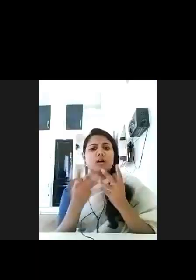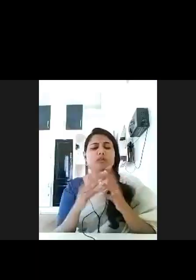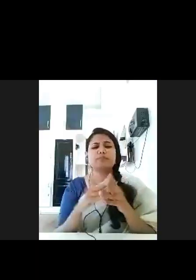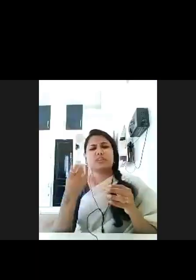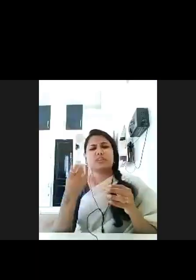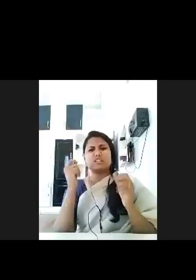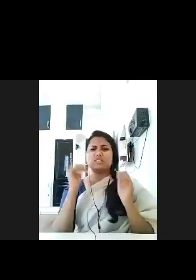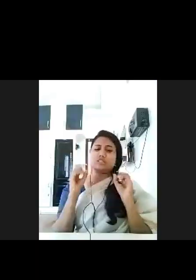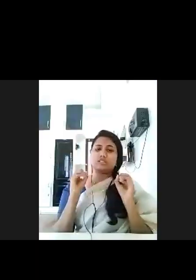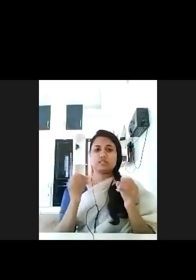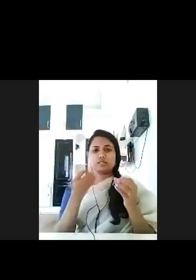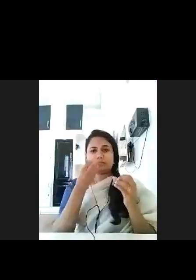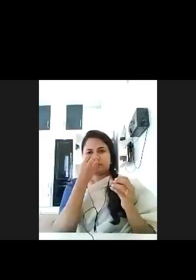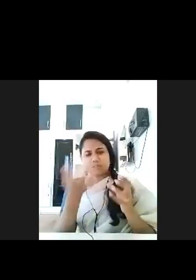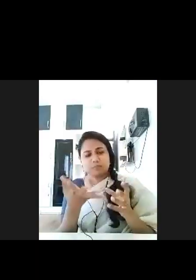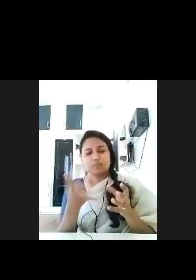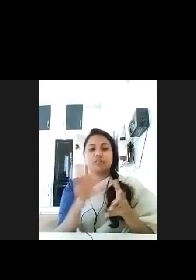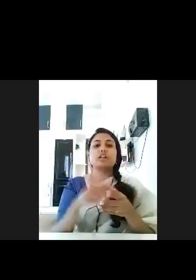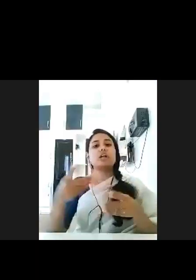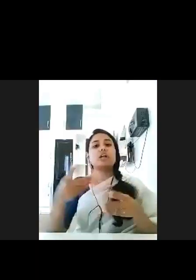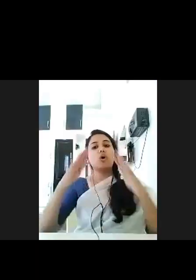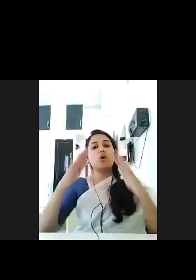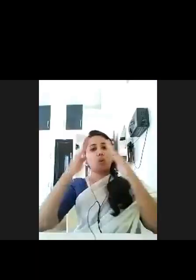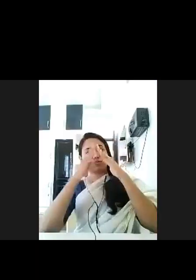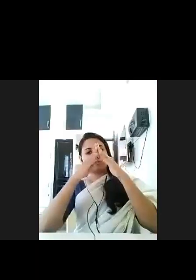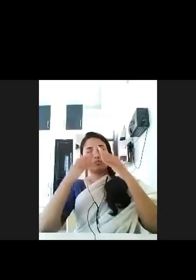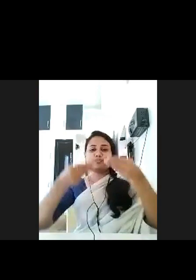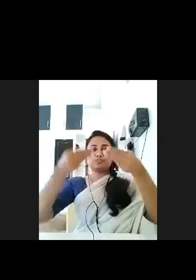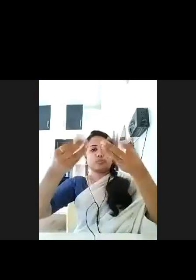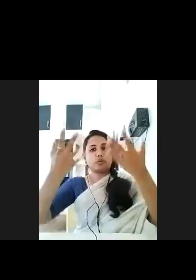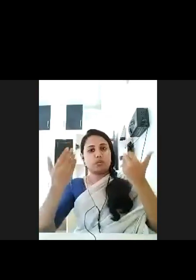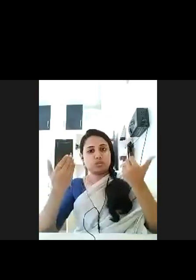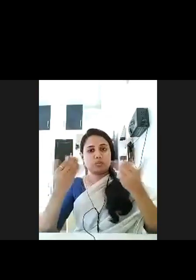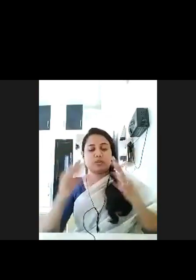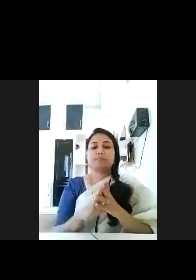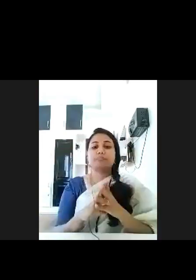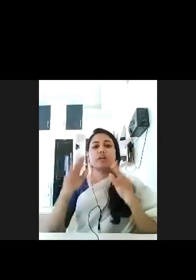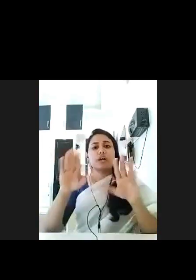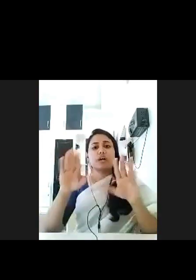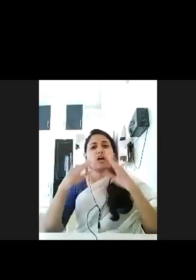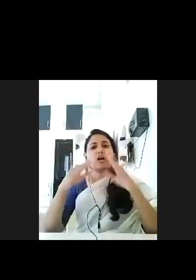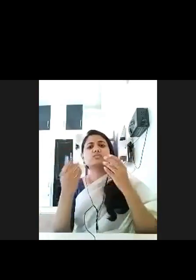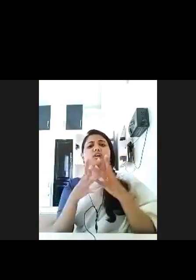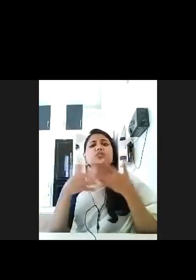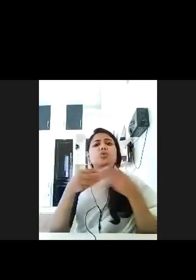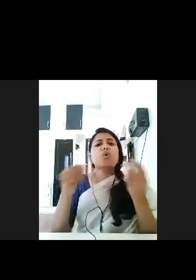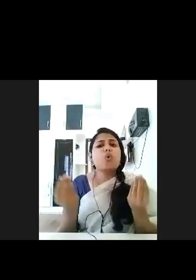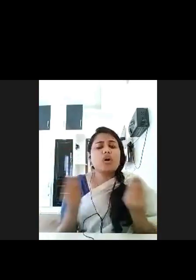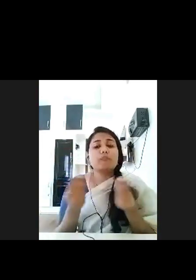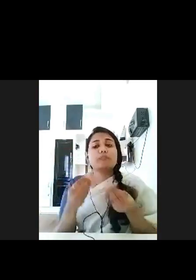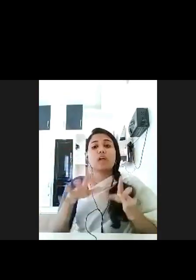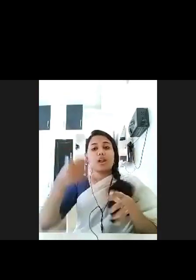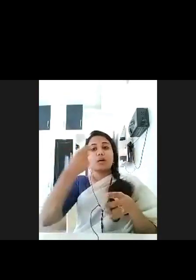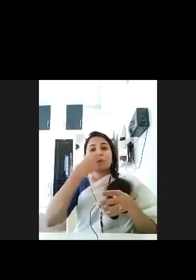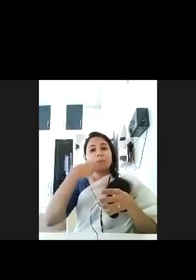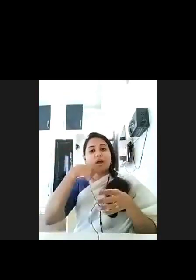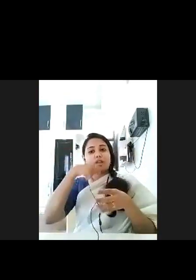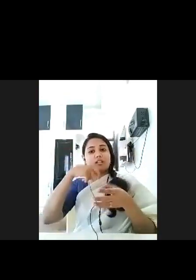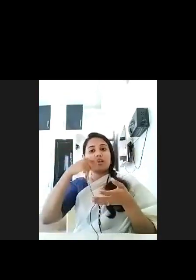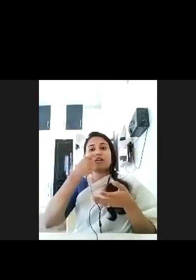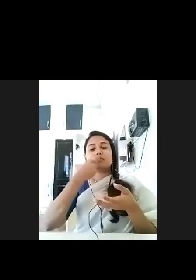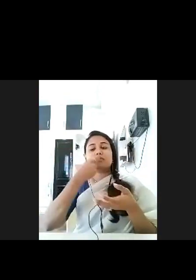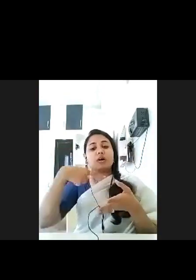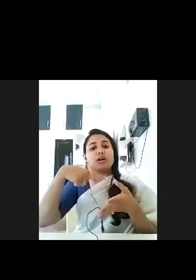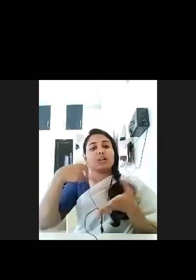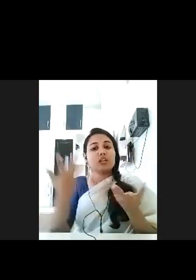കൊടുക്കാൻ. മെയിൻ തിങ് വീട്ടിൽ തന്നെ കൊടുക്കാൻ പറ്റുന്നതാണ്. മെയിൻ തിങ് ഇസ് റിസ്റ്റിപ്ലാമിന്റെ സൊല്യൂഷൻ നമ്മളൊന്ന് ഡൈല്യൂട്ട് ചെയ്ത്, അതായത് ഇപ്പോൾ ഈ റിസ്റ്റിപ്ലാം